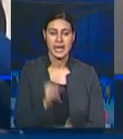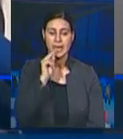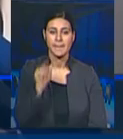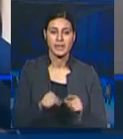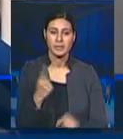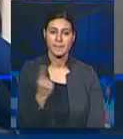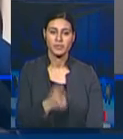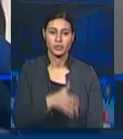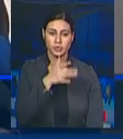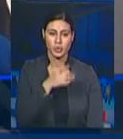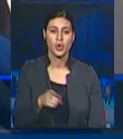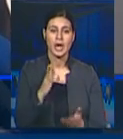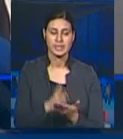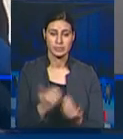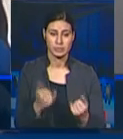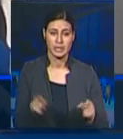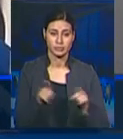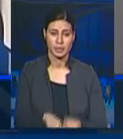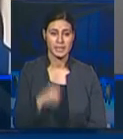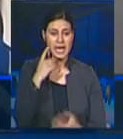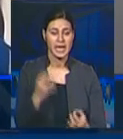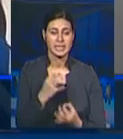ბრალდებულების პირველი წარდგენის თომაზე არსებობს ამჟამადაც და არ